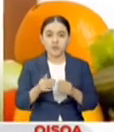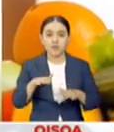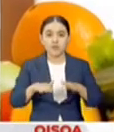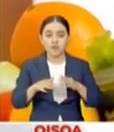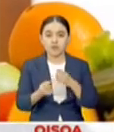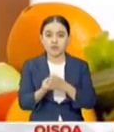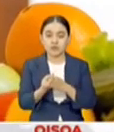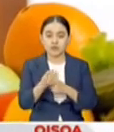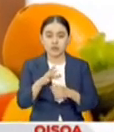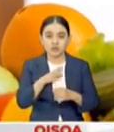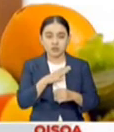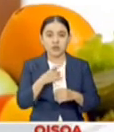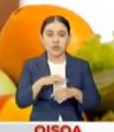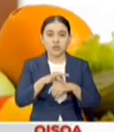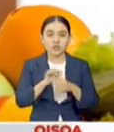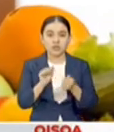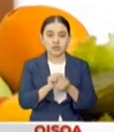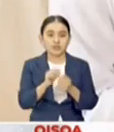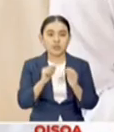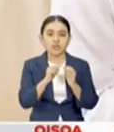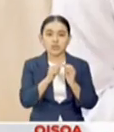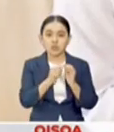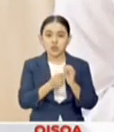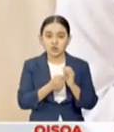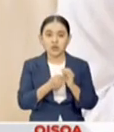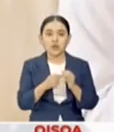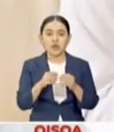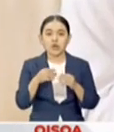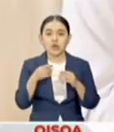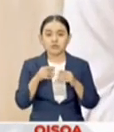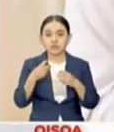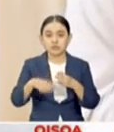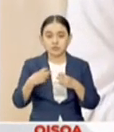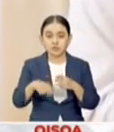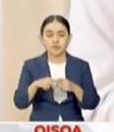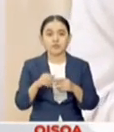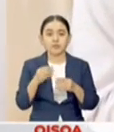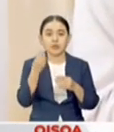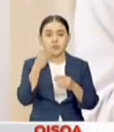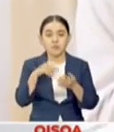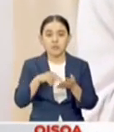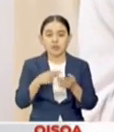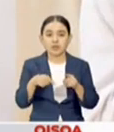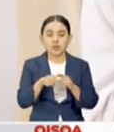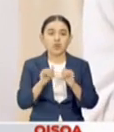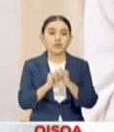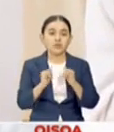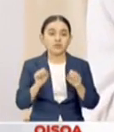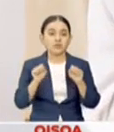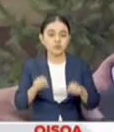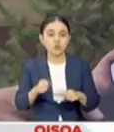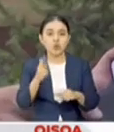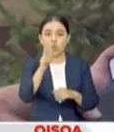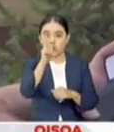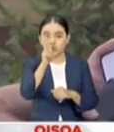kelib chiqishi, terini qurishi, tirnoqlarni mo'rtlashuvi kabi klinik belgilar ham rivojlanishi mumkin.